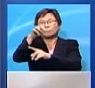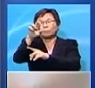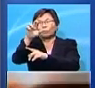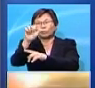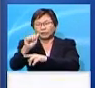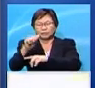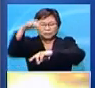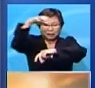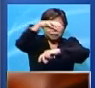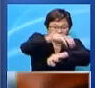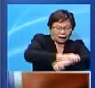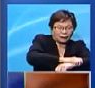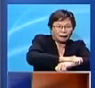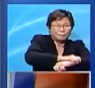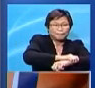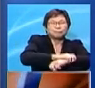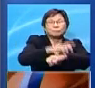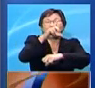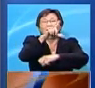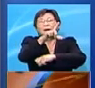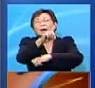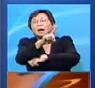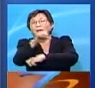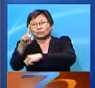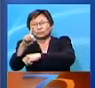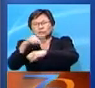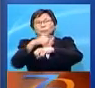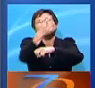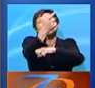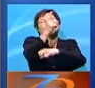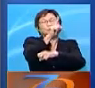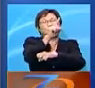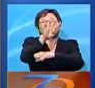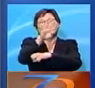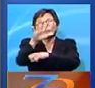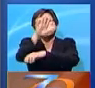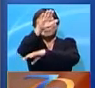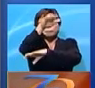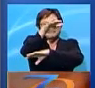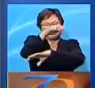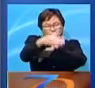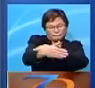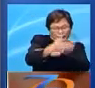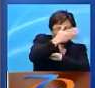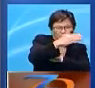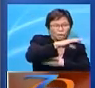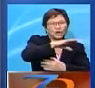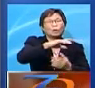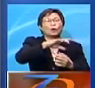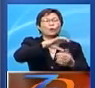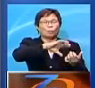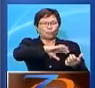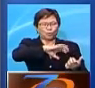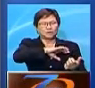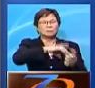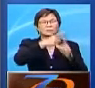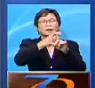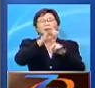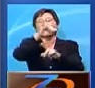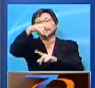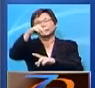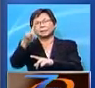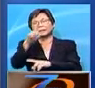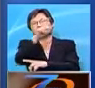berkas di ladang Tamako lahad Datu 14:45 pagi tadi oleh sepasukan anggota polis dari ipd lahad